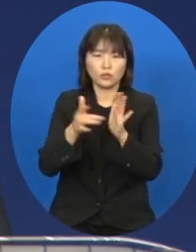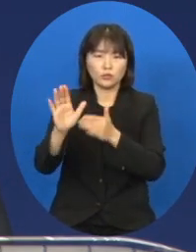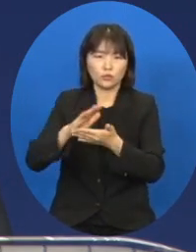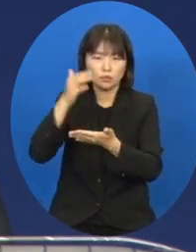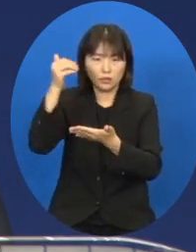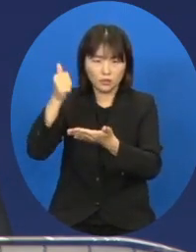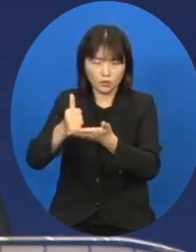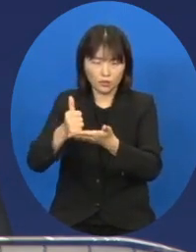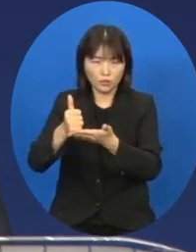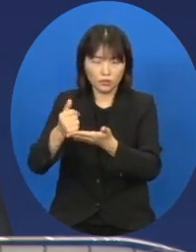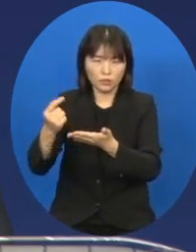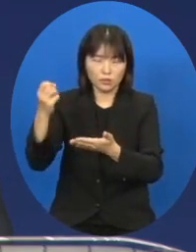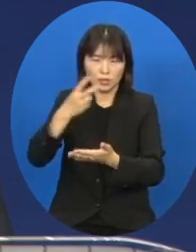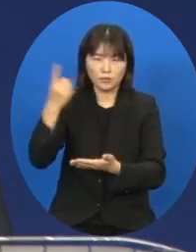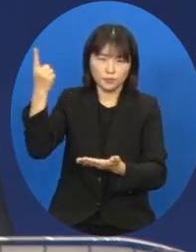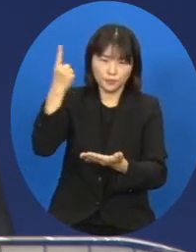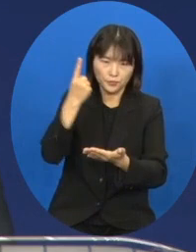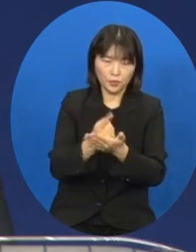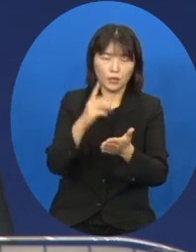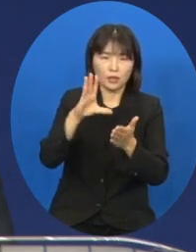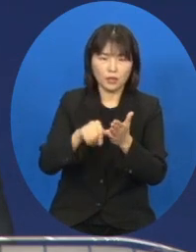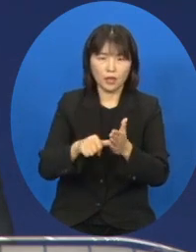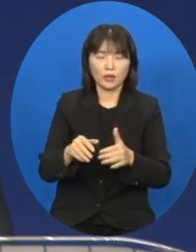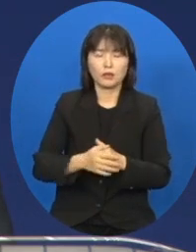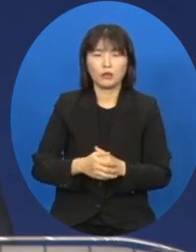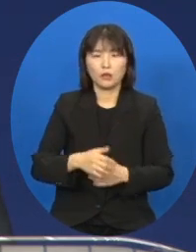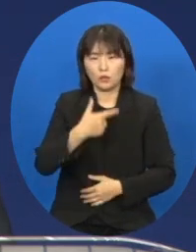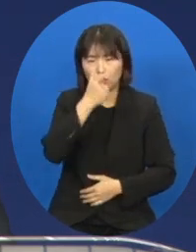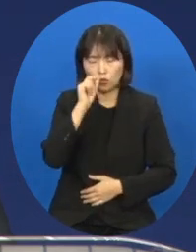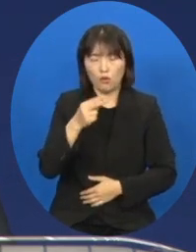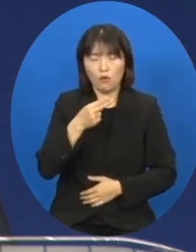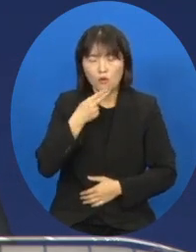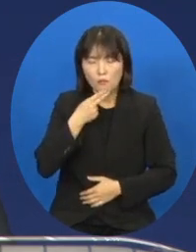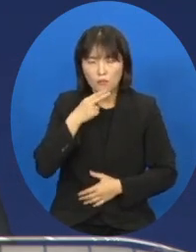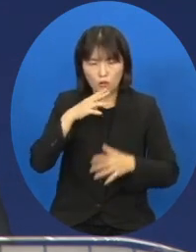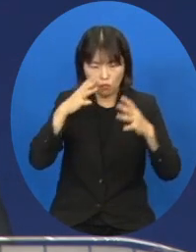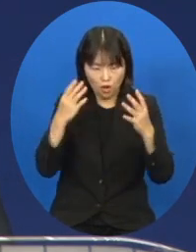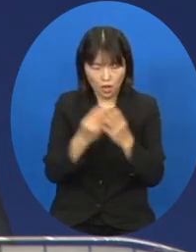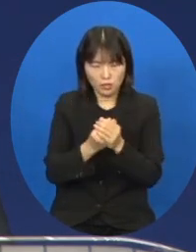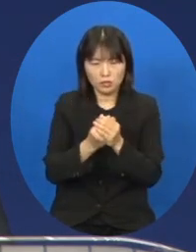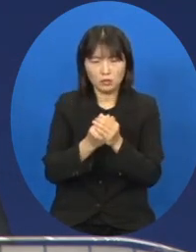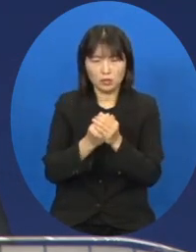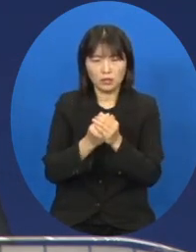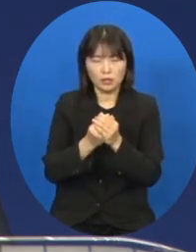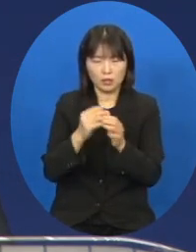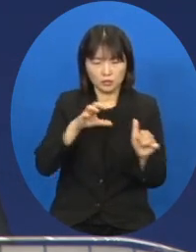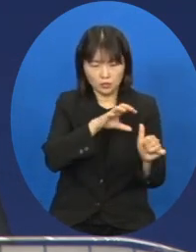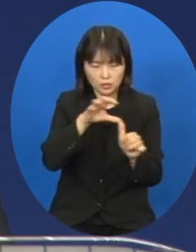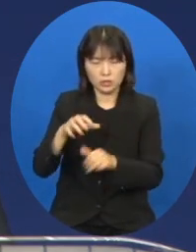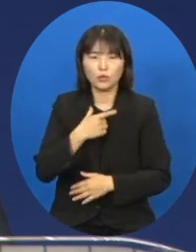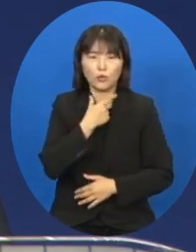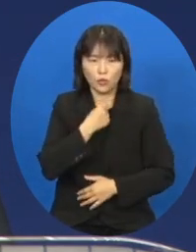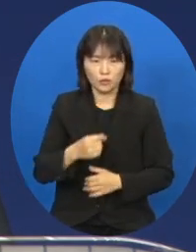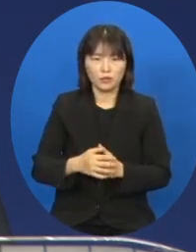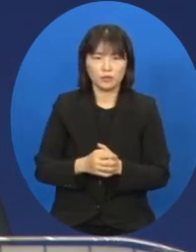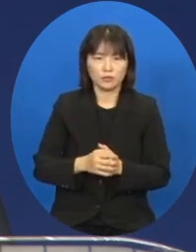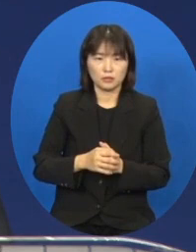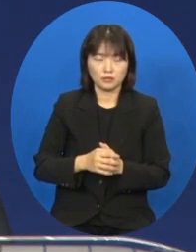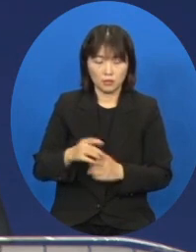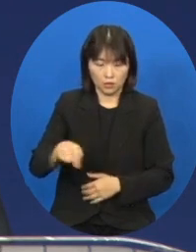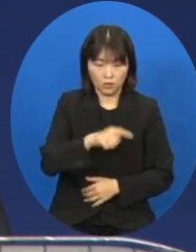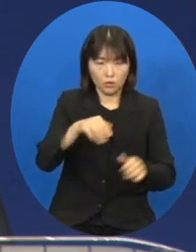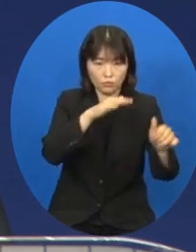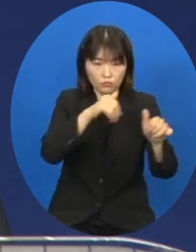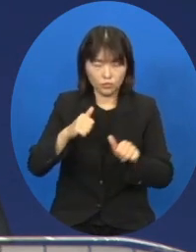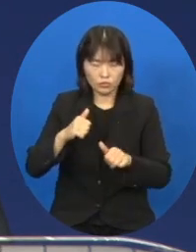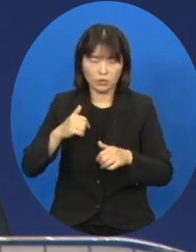그리스도께서 강림하실 때에 흠 없게 보존되기를 원하노라. 너희를 부르시는 이는 미쁘시니 그가